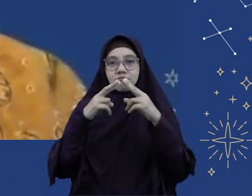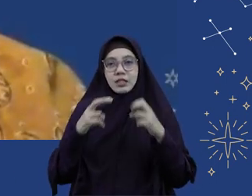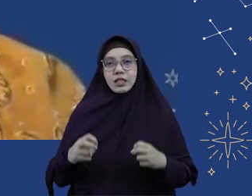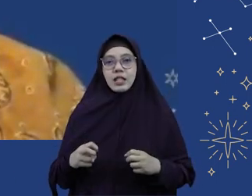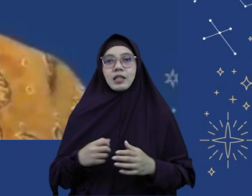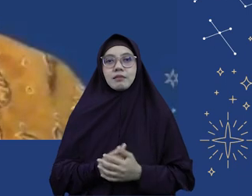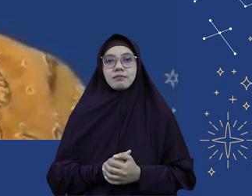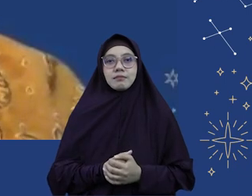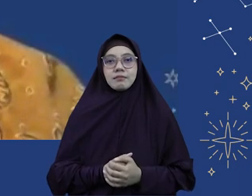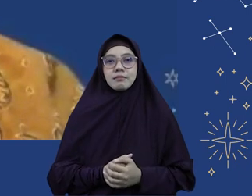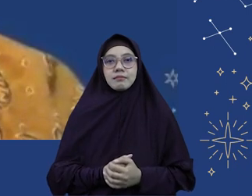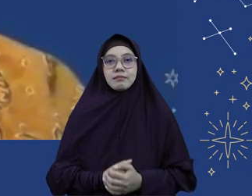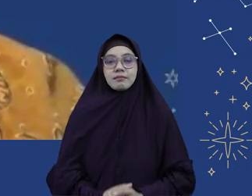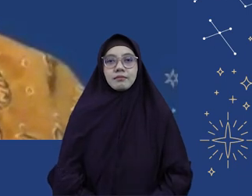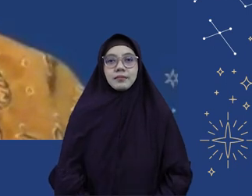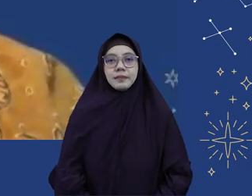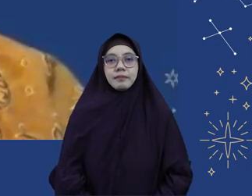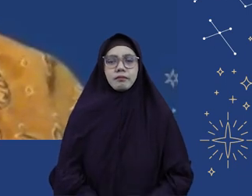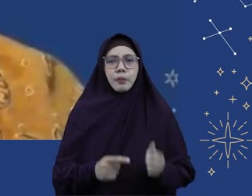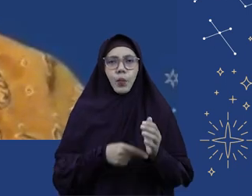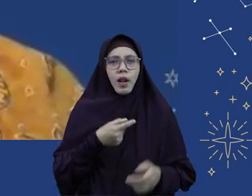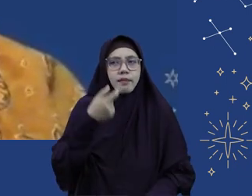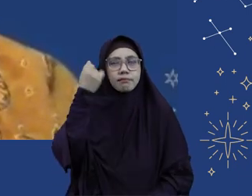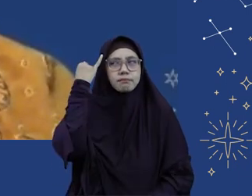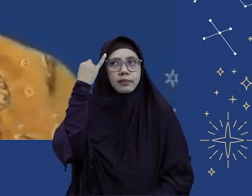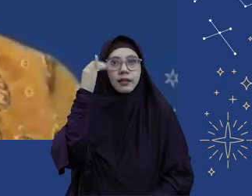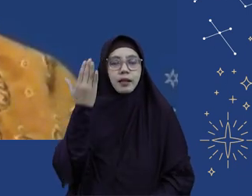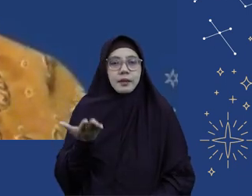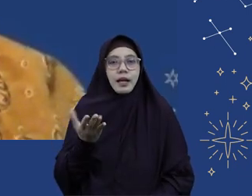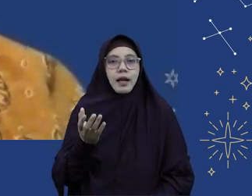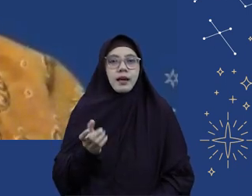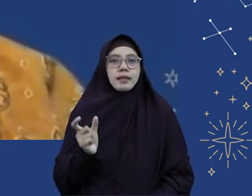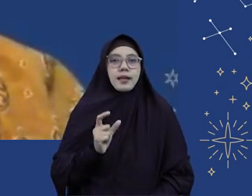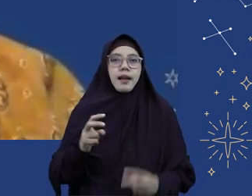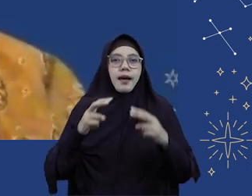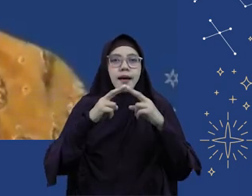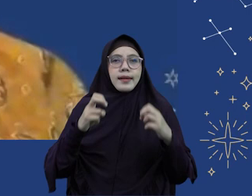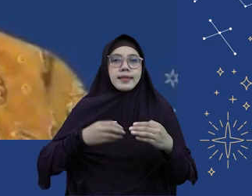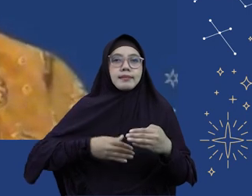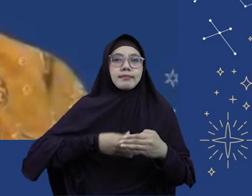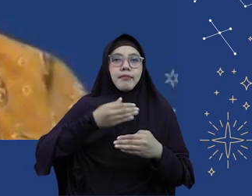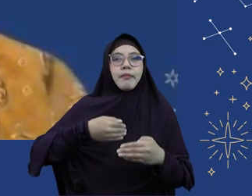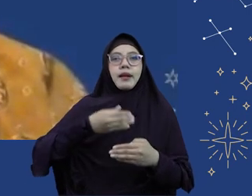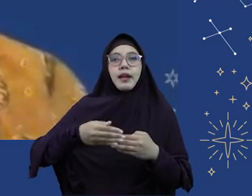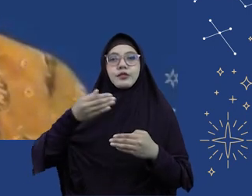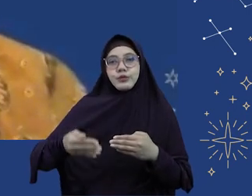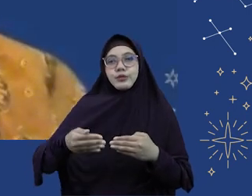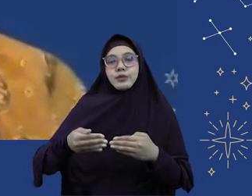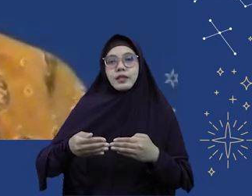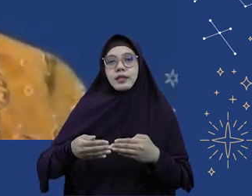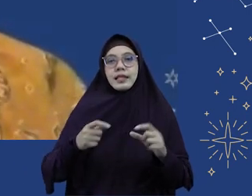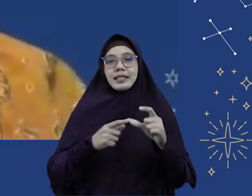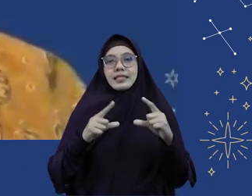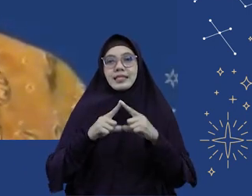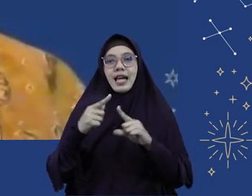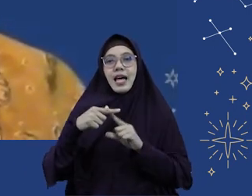untuk mulai memikirkan adanya suatu riset yang berkesinambungan di bidang persalitan